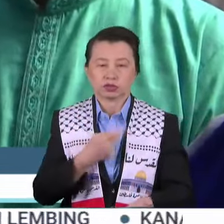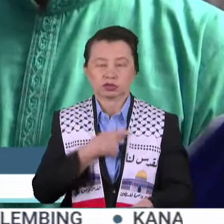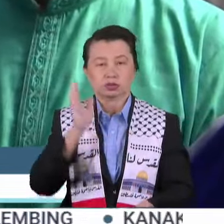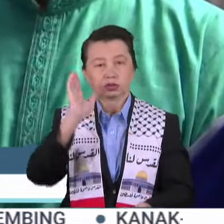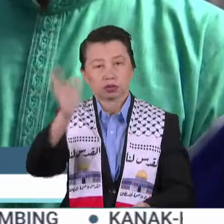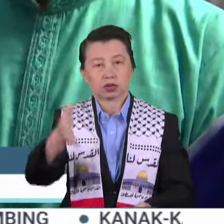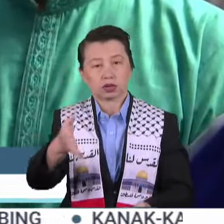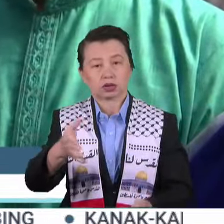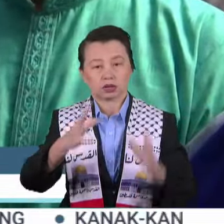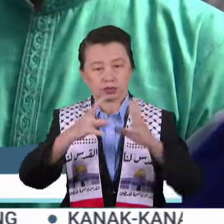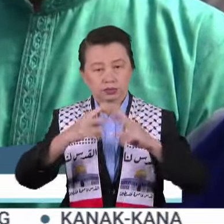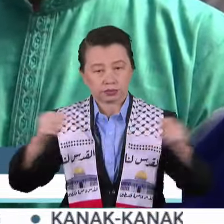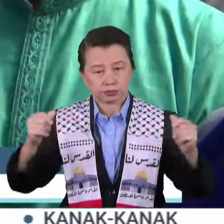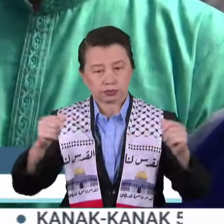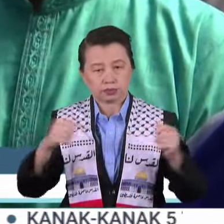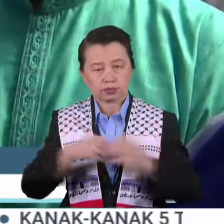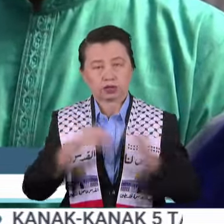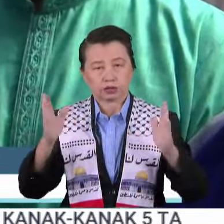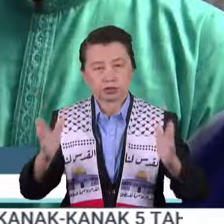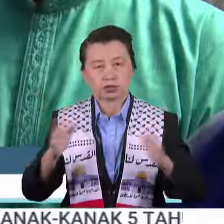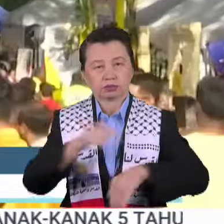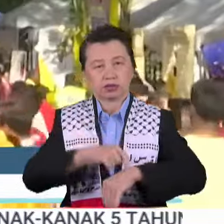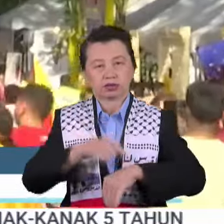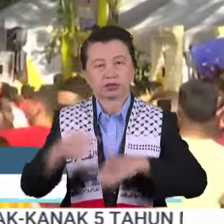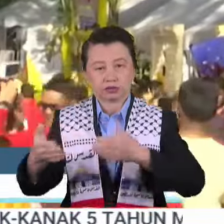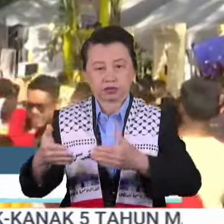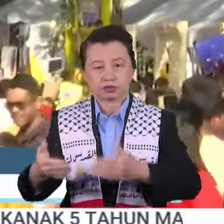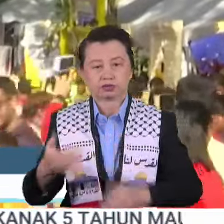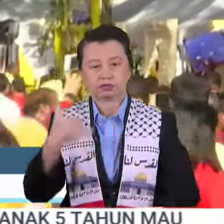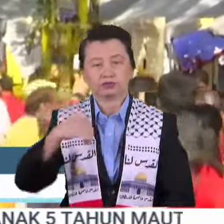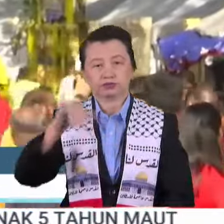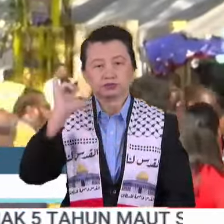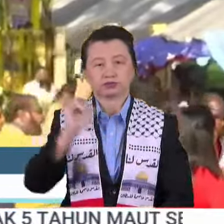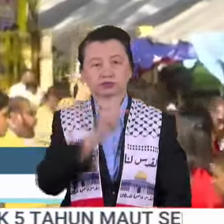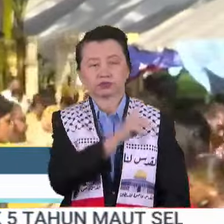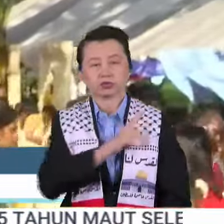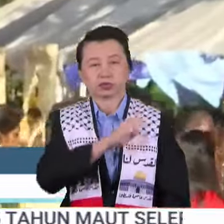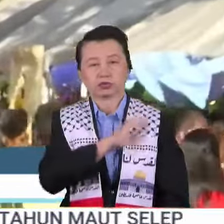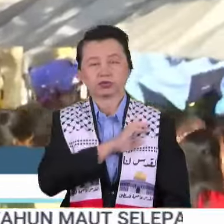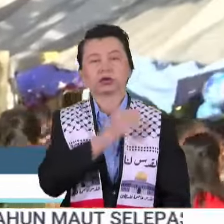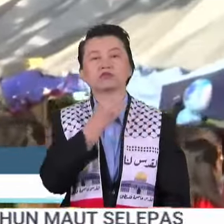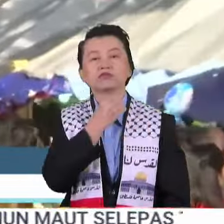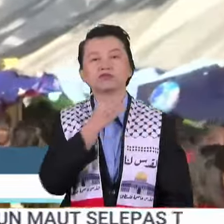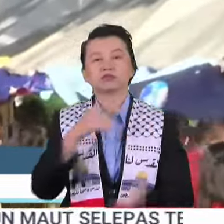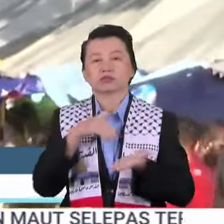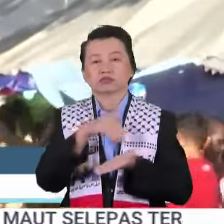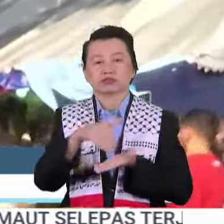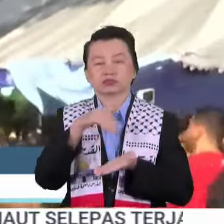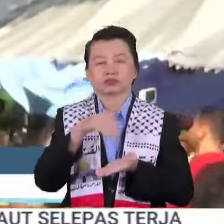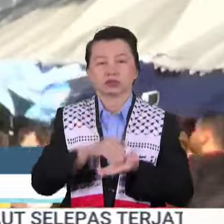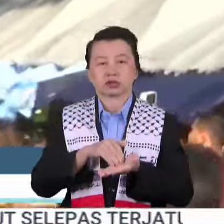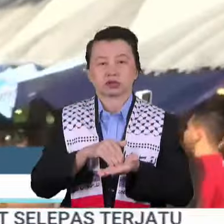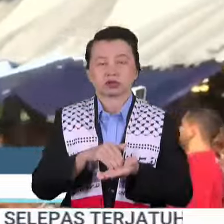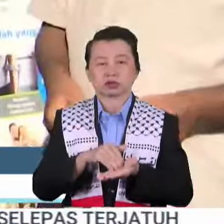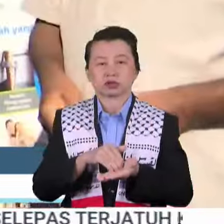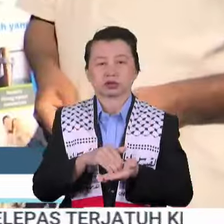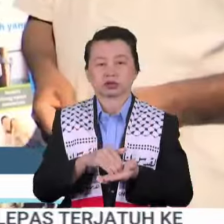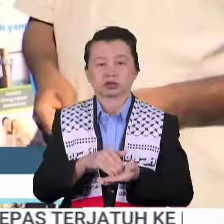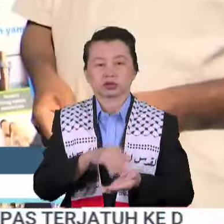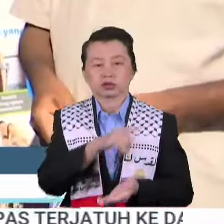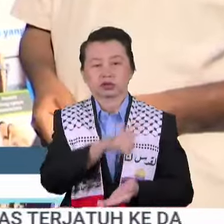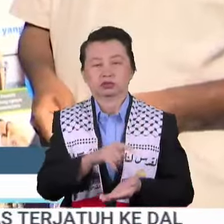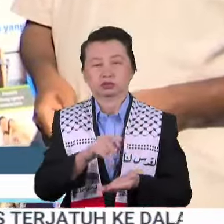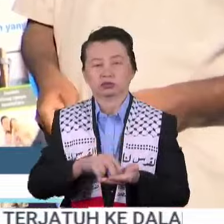kita selesaikan dalam tempoh terdekat. Semalam, Ketua Polis Daerah Perak Tengah, Subintenden Hafizul Helmi